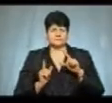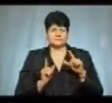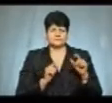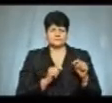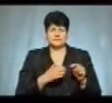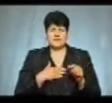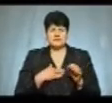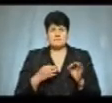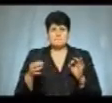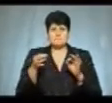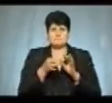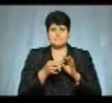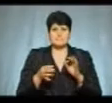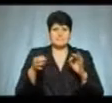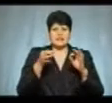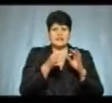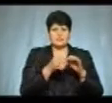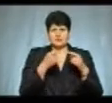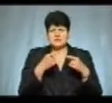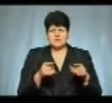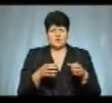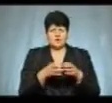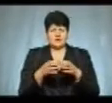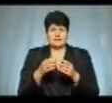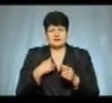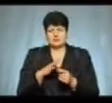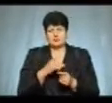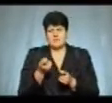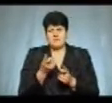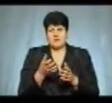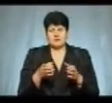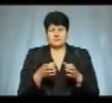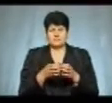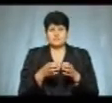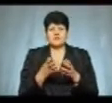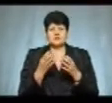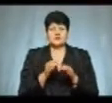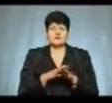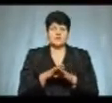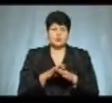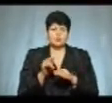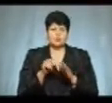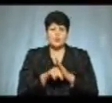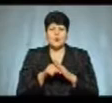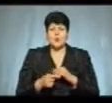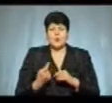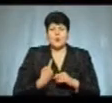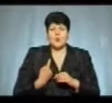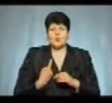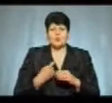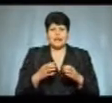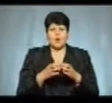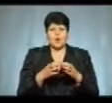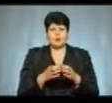нас приєднували завжди до якоїсь іншої колони, бо нас було мало, і ми ще виконували таку роль охорони